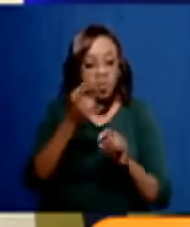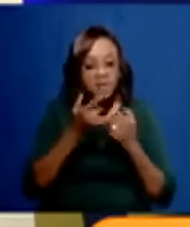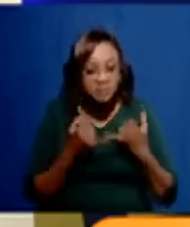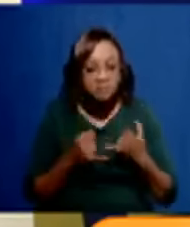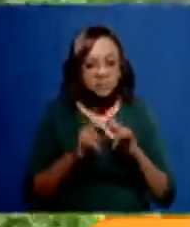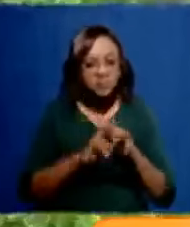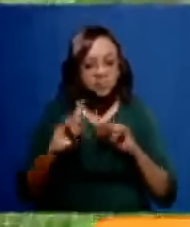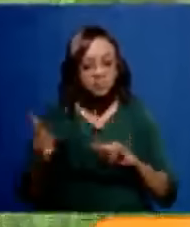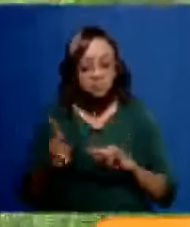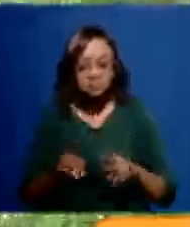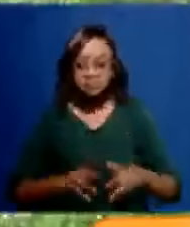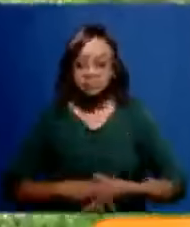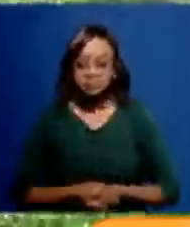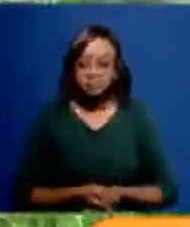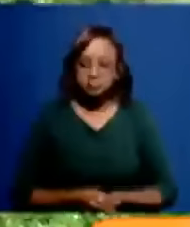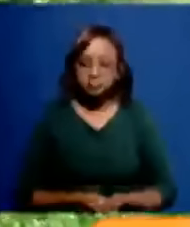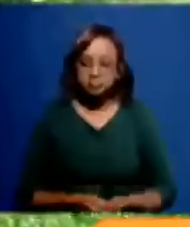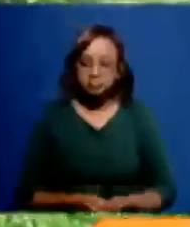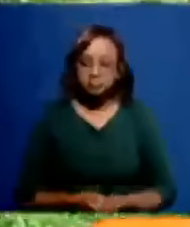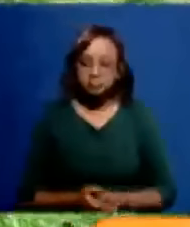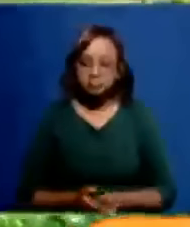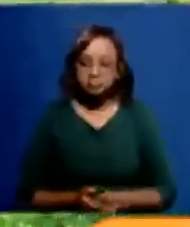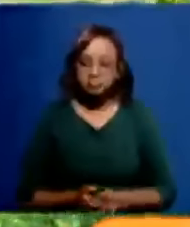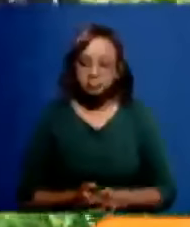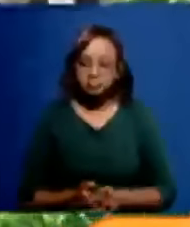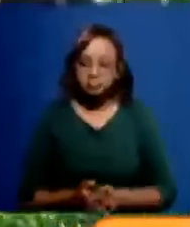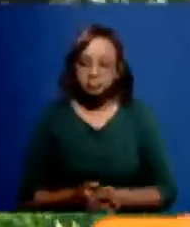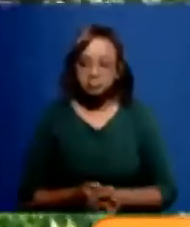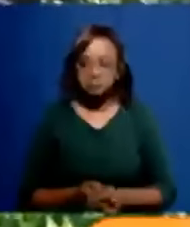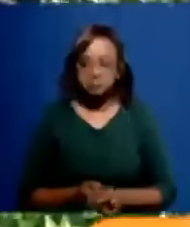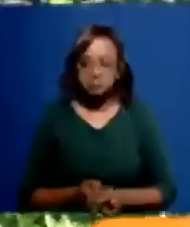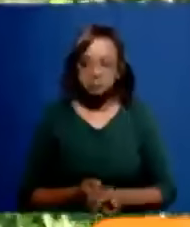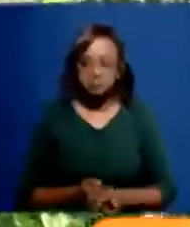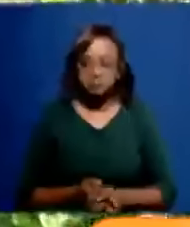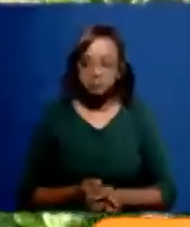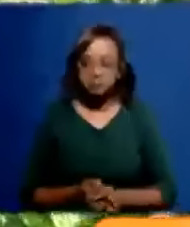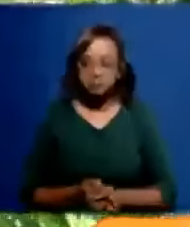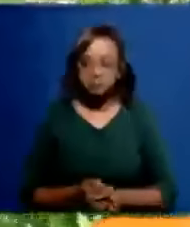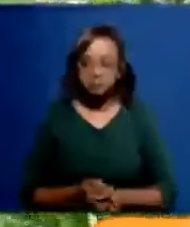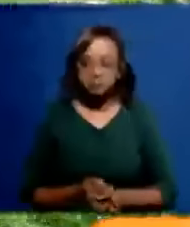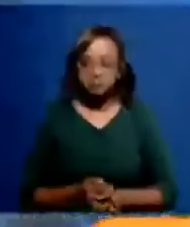la kutoroka korokoroni. Laura Otieno, Runinga ya Citizen.